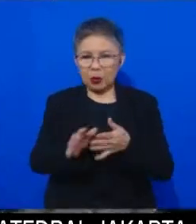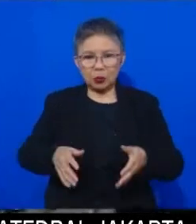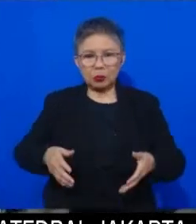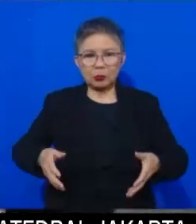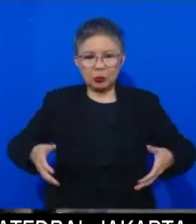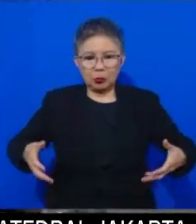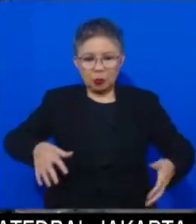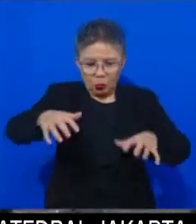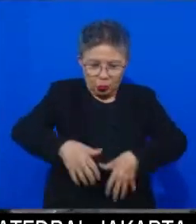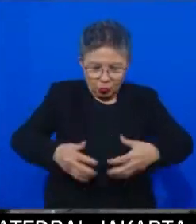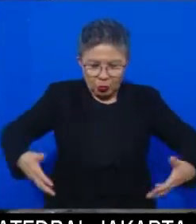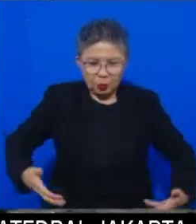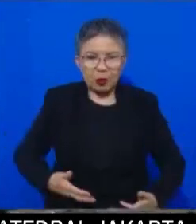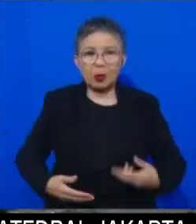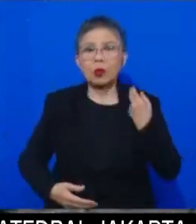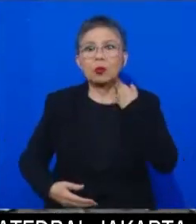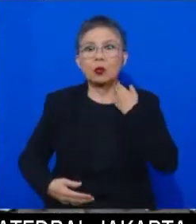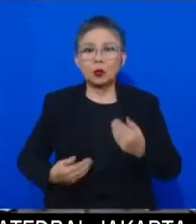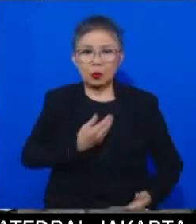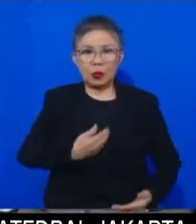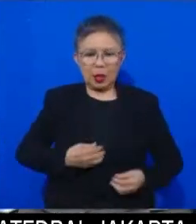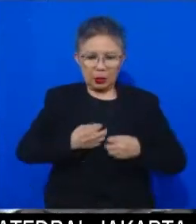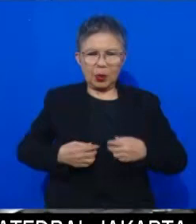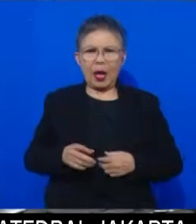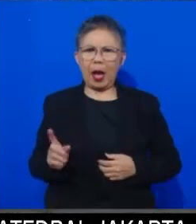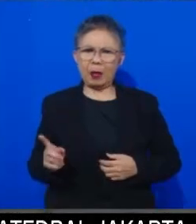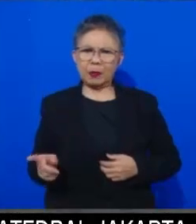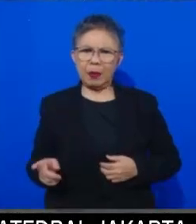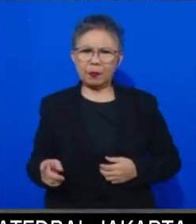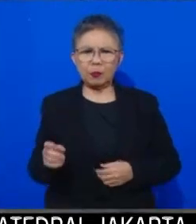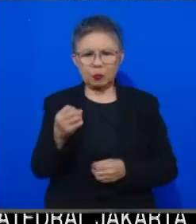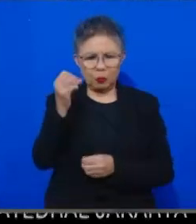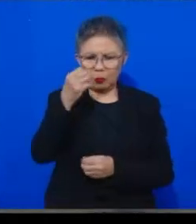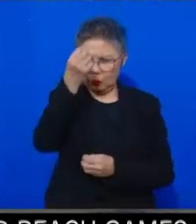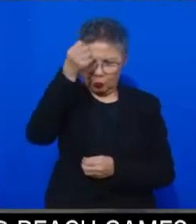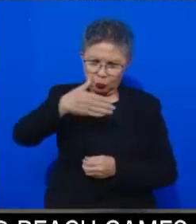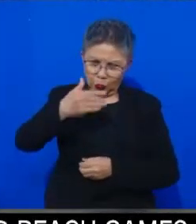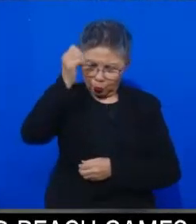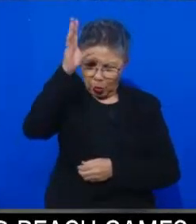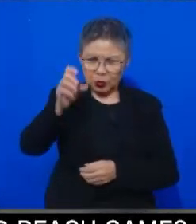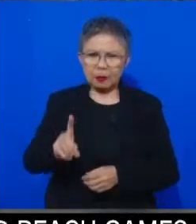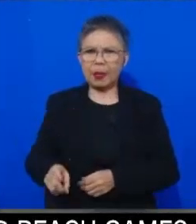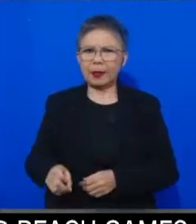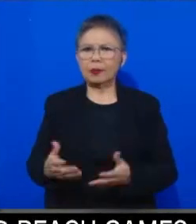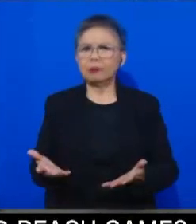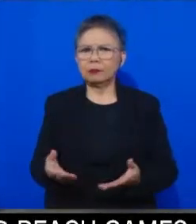setelah dibedah oleh tim dokter forensik untuk memastikan kondisi tubuh paus.